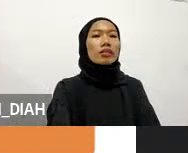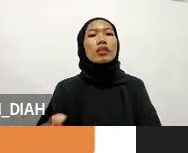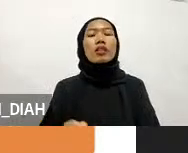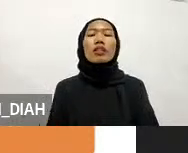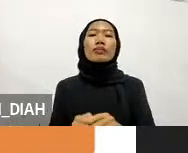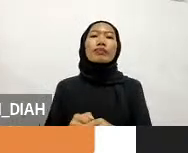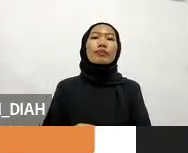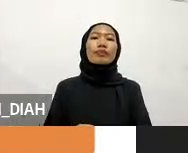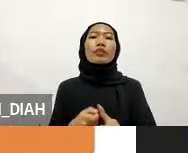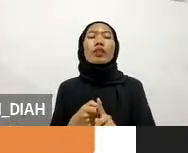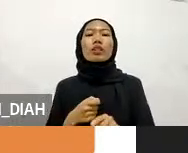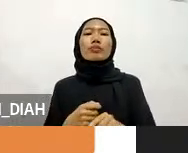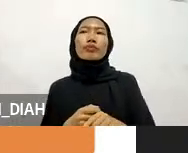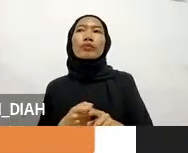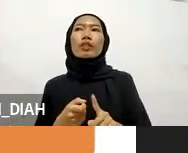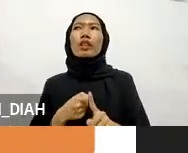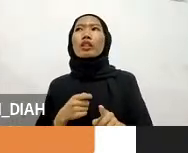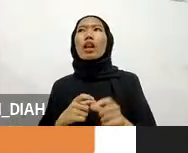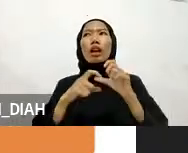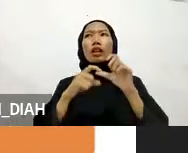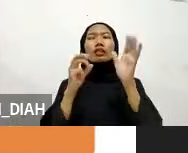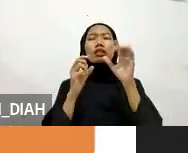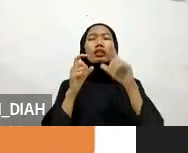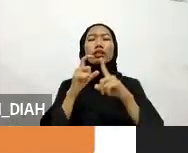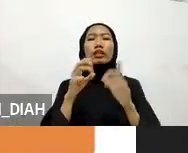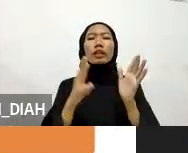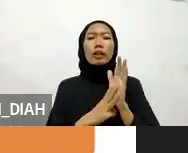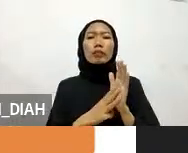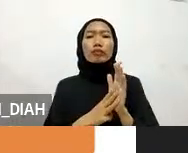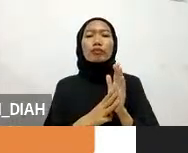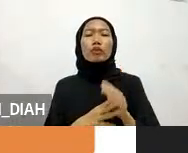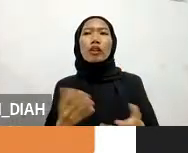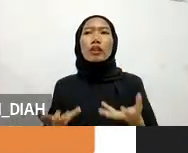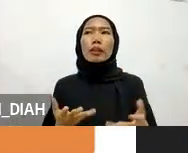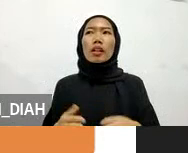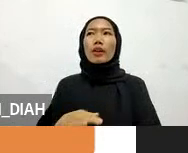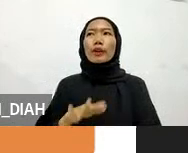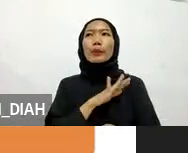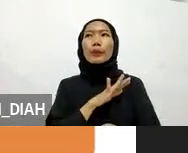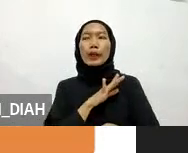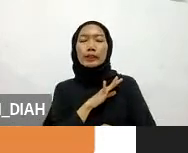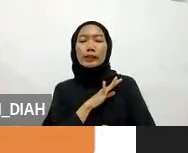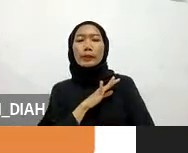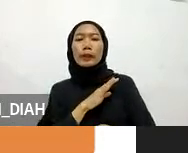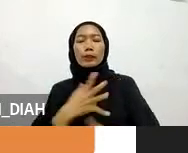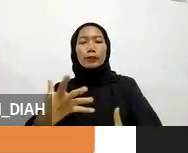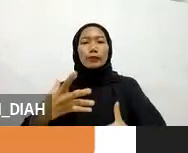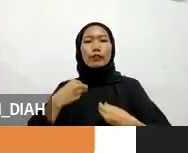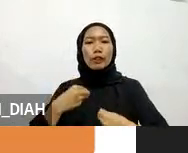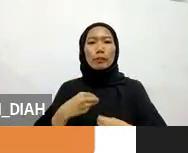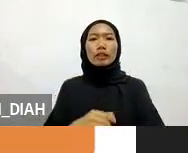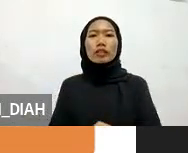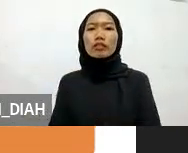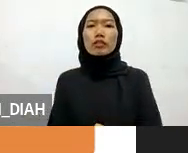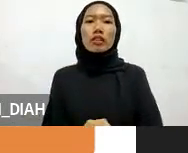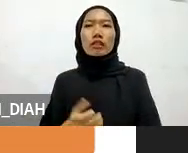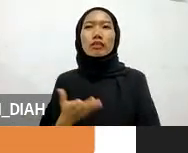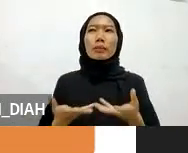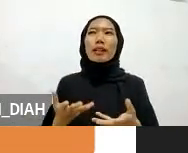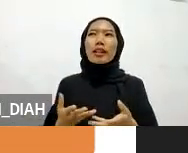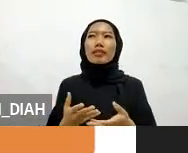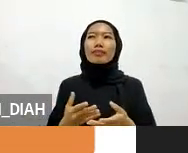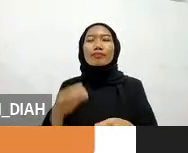daya manusia untuk memenuhi kebutuhan dan ekspektasi dari penyandang disabilitas itu juga masih sangat-sangat rendah.